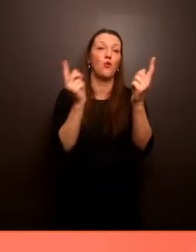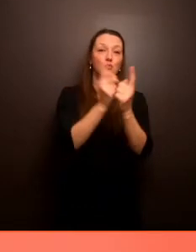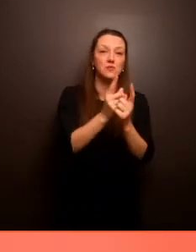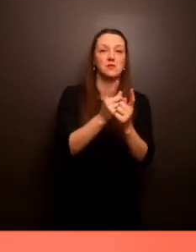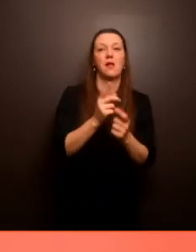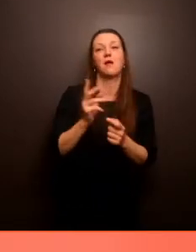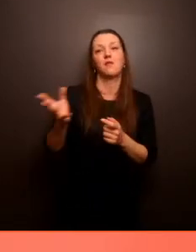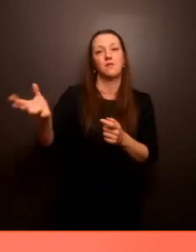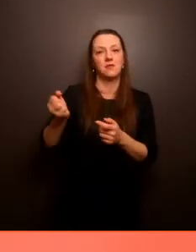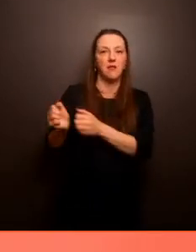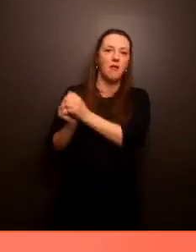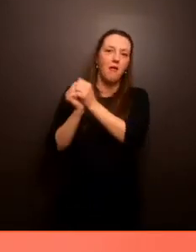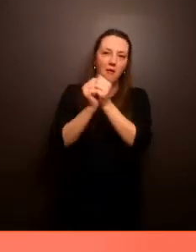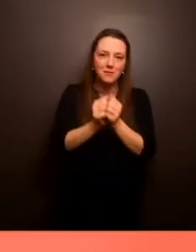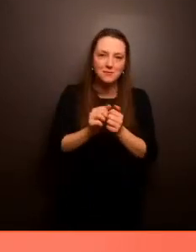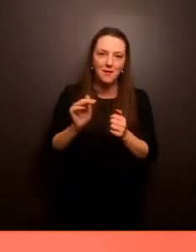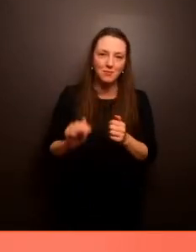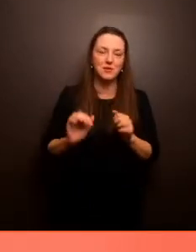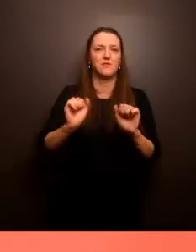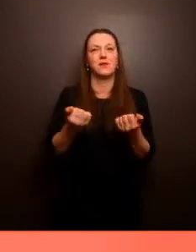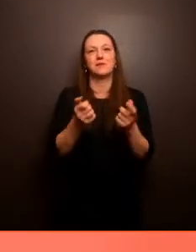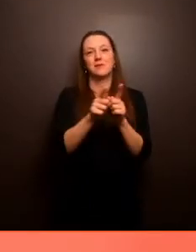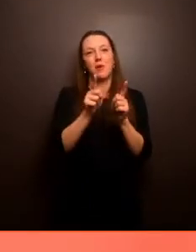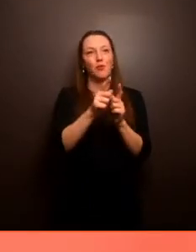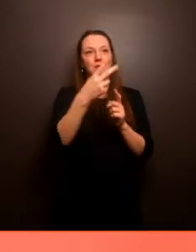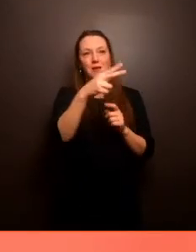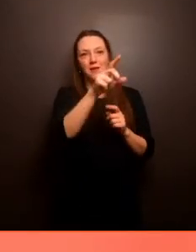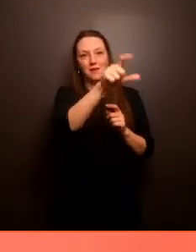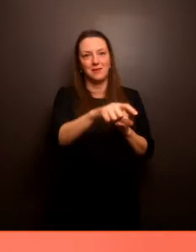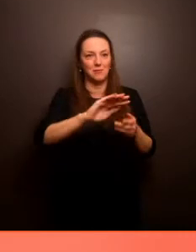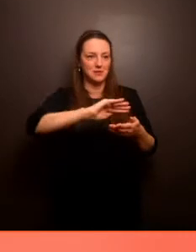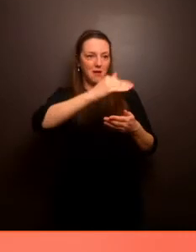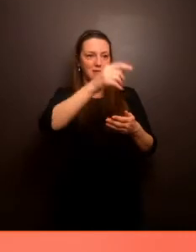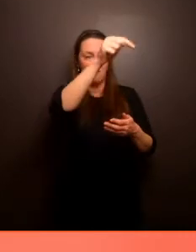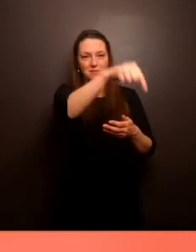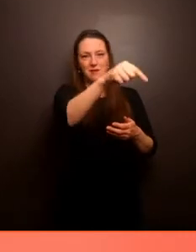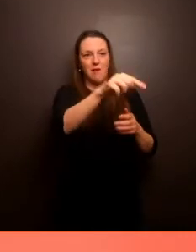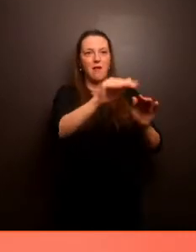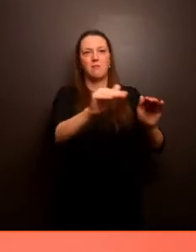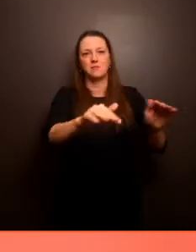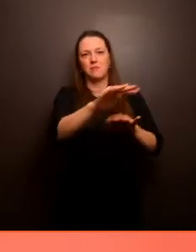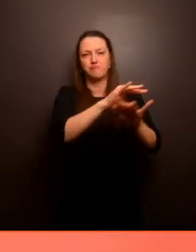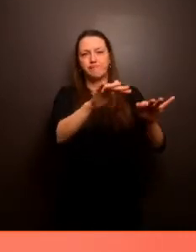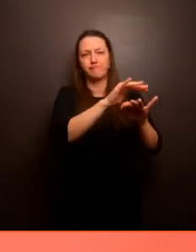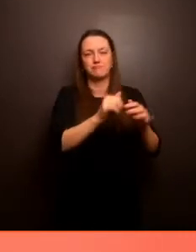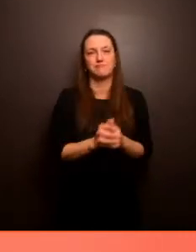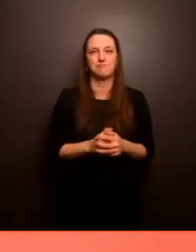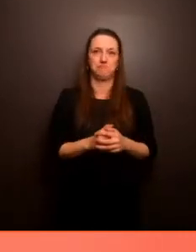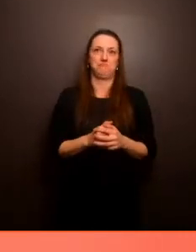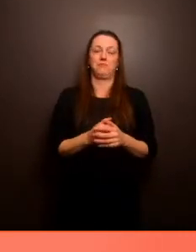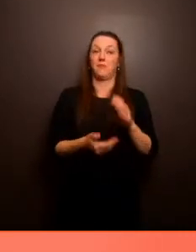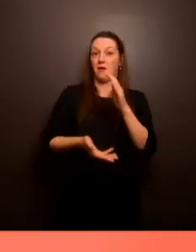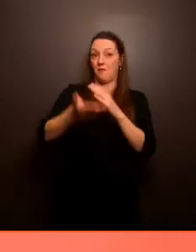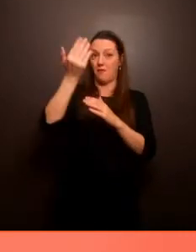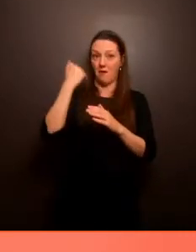Või juhtub midagi sarnast teisel pool ekraani. Ja kui nüüd mõelda enne COVID-i aegsele